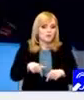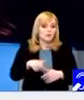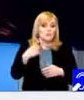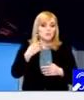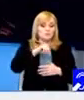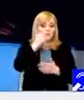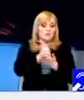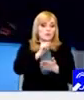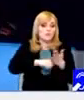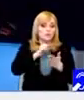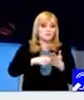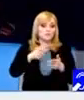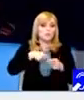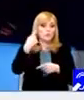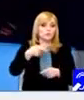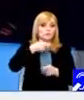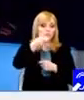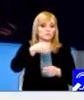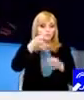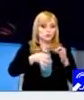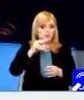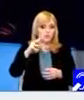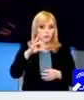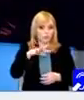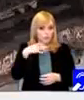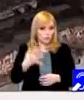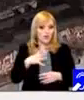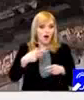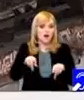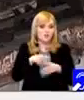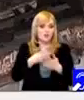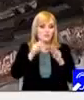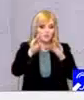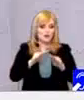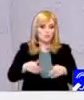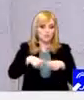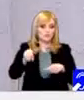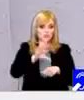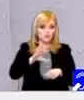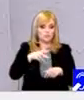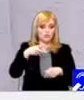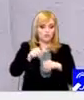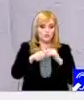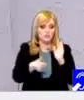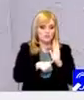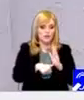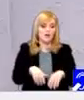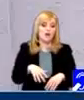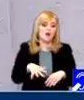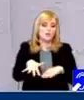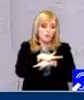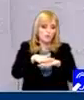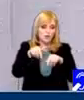pentru care țara este dată în judecată la CEDO. Asta arată un raport al Consiliului Europei pentru anul 2016. Astfel,